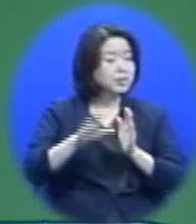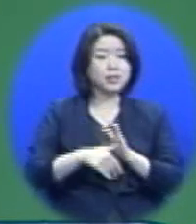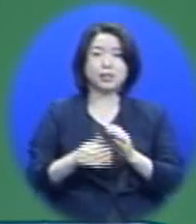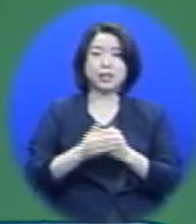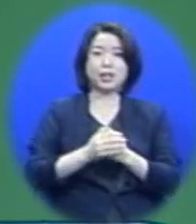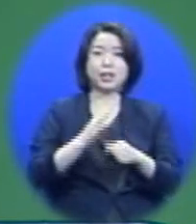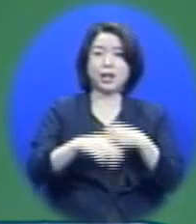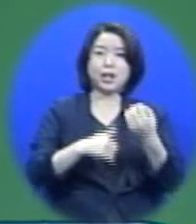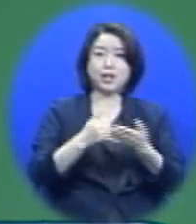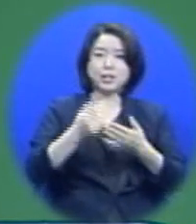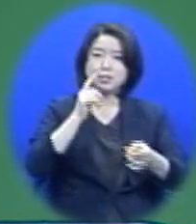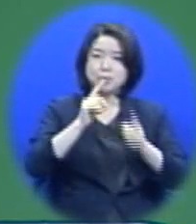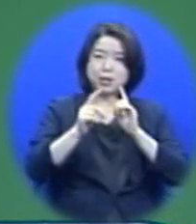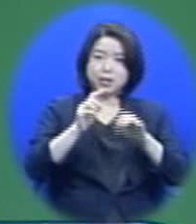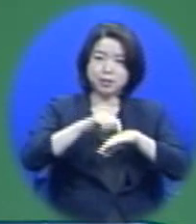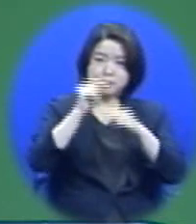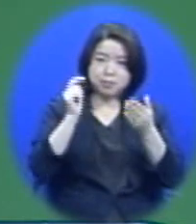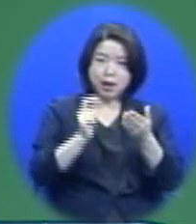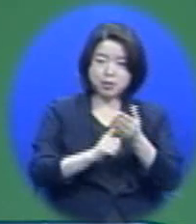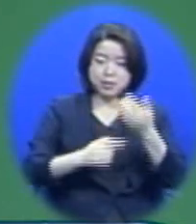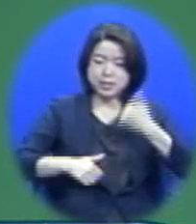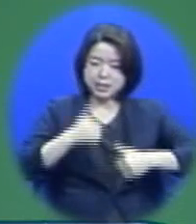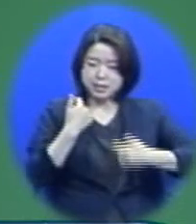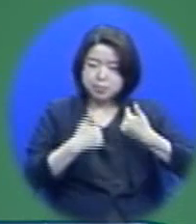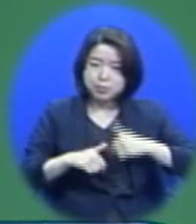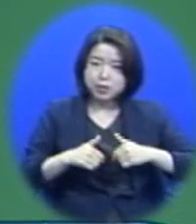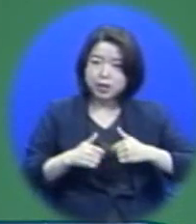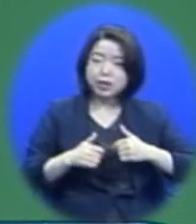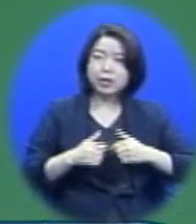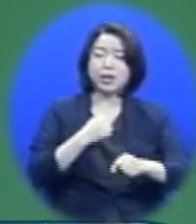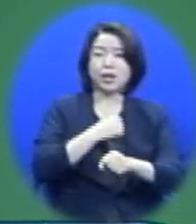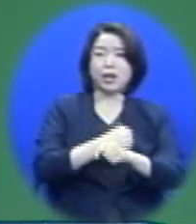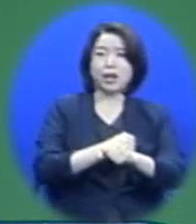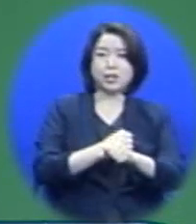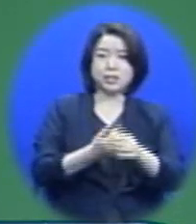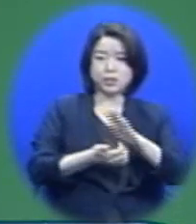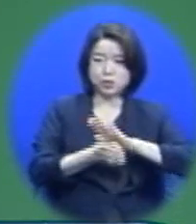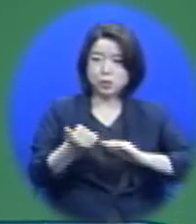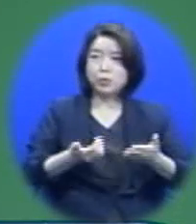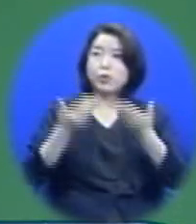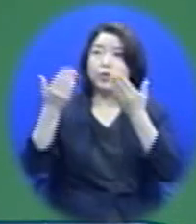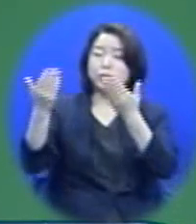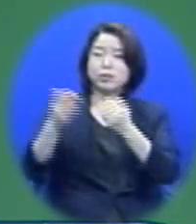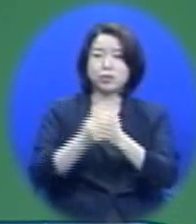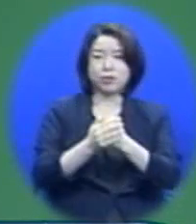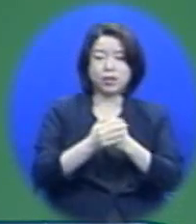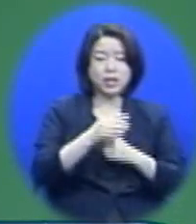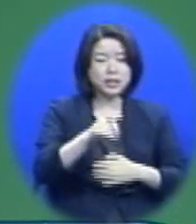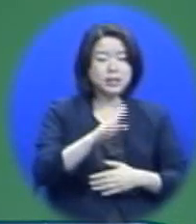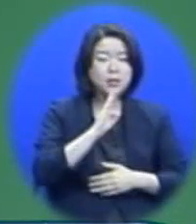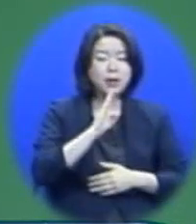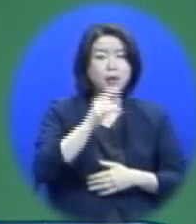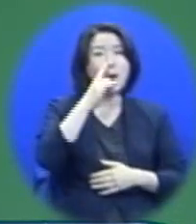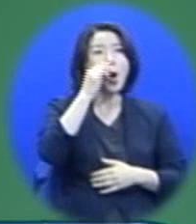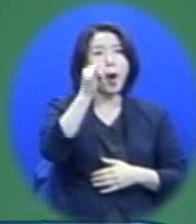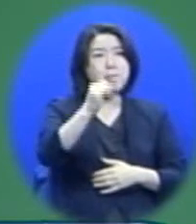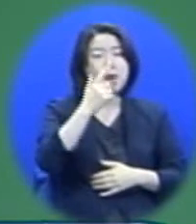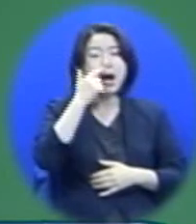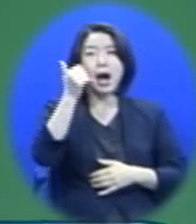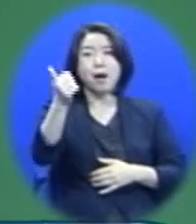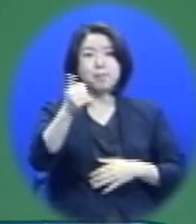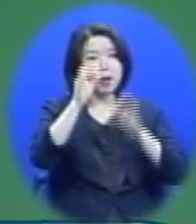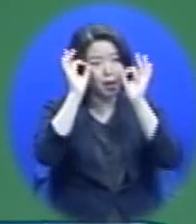하나님의 마음을 기쁘시게 하는 소원을 올려드리되 그게 바로 엄마를 보고 아빠를 보고 내가